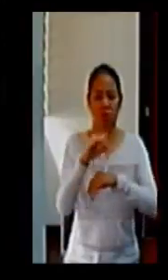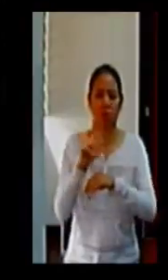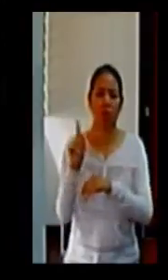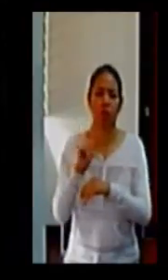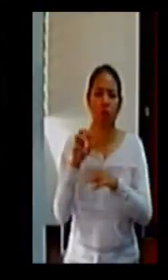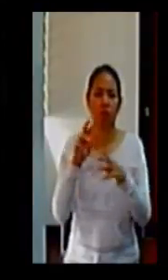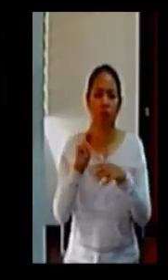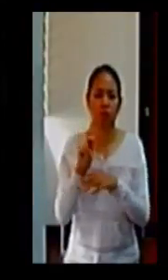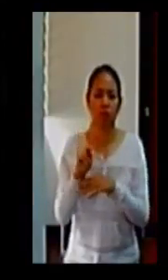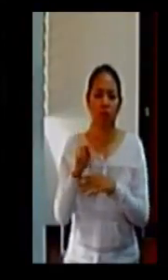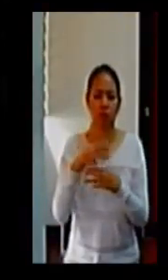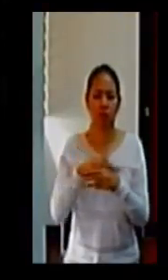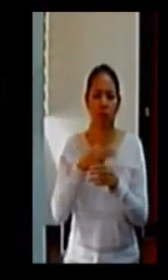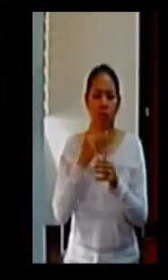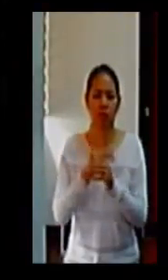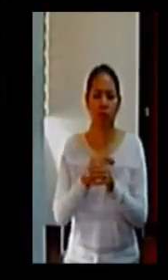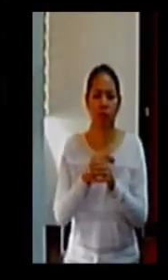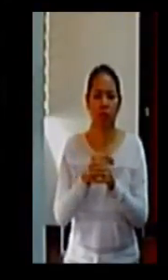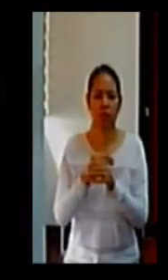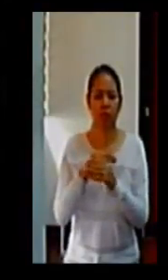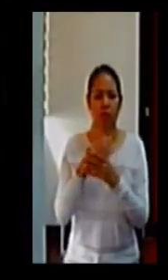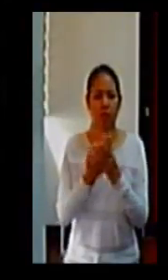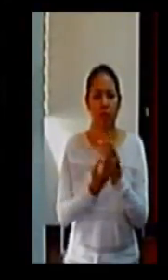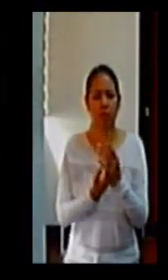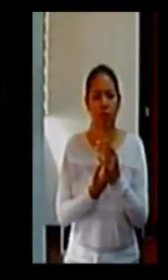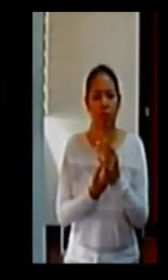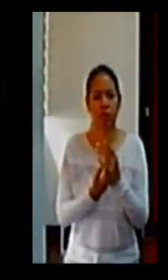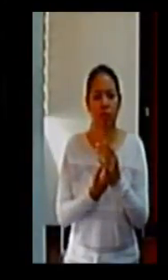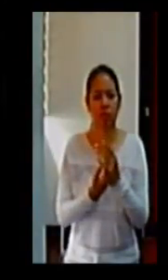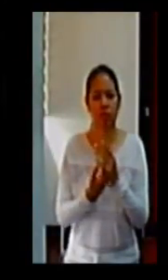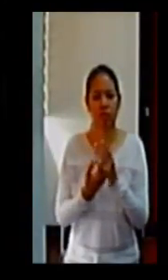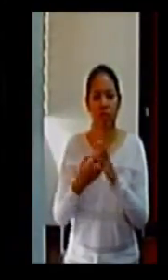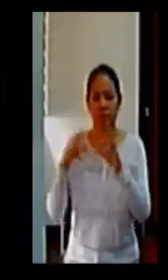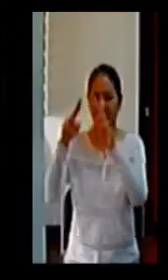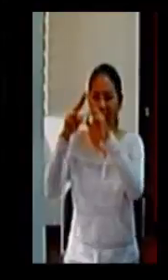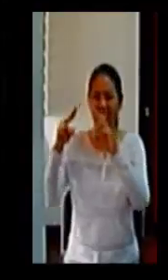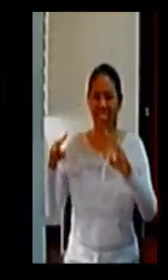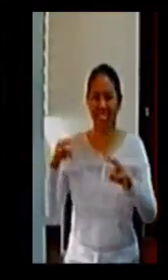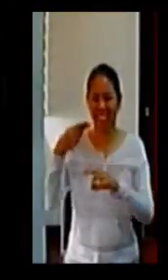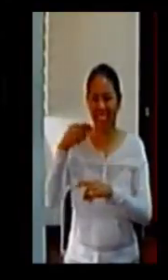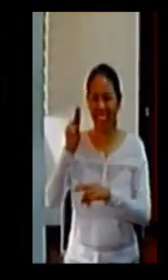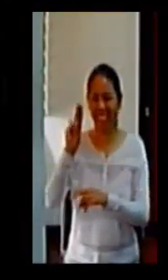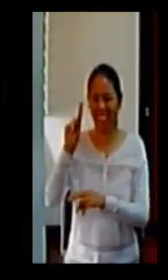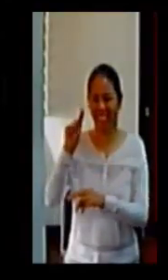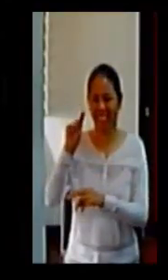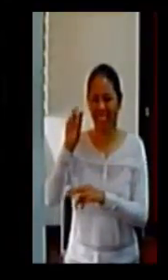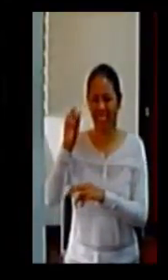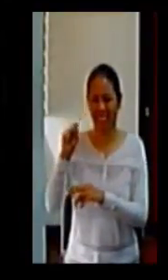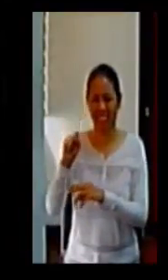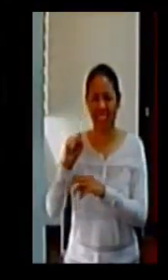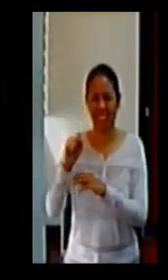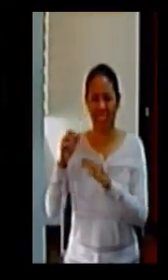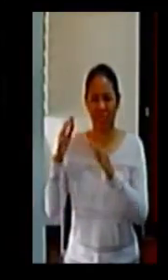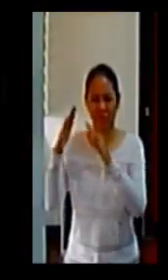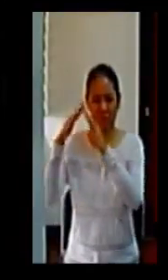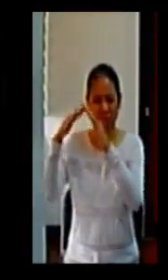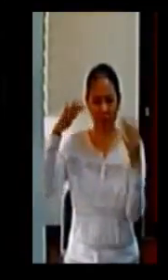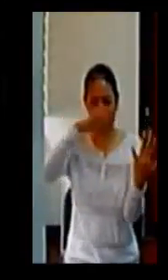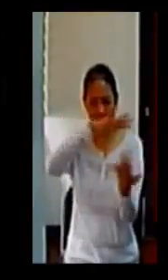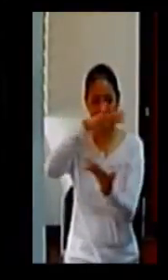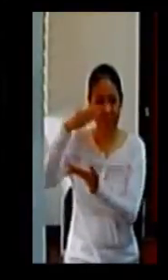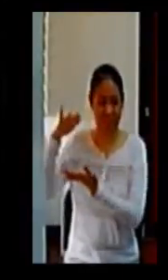make some improvised huts para i-shelter namin yung aming mga sarili sa araw tulad ng